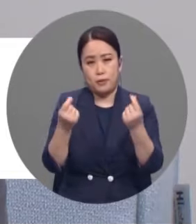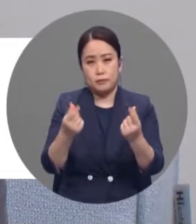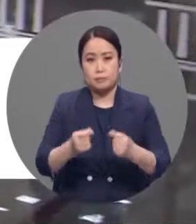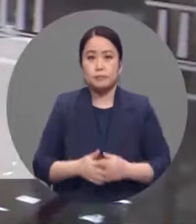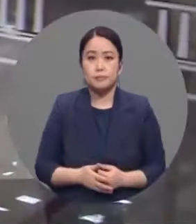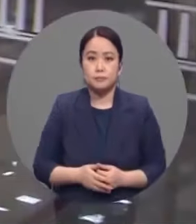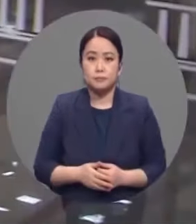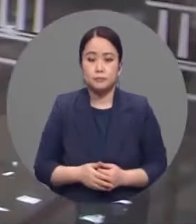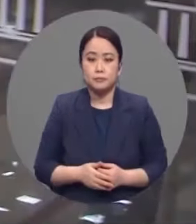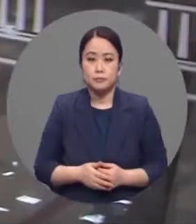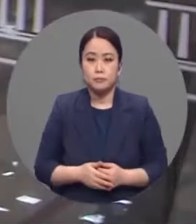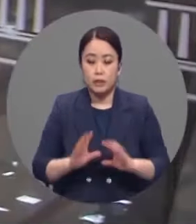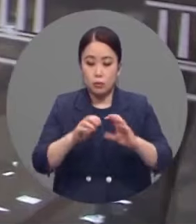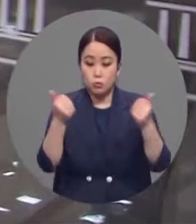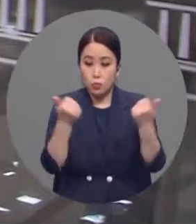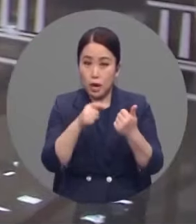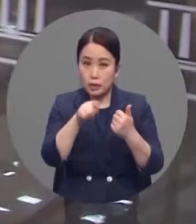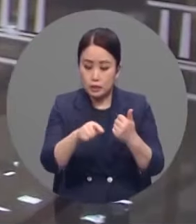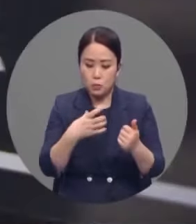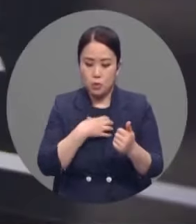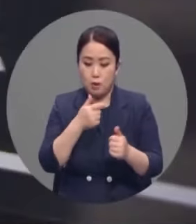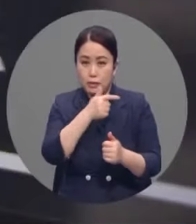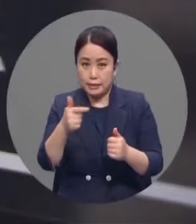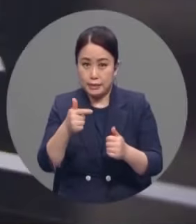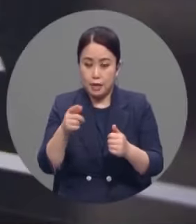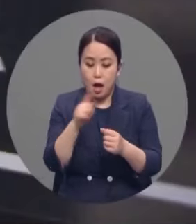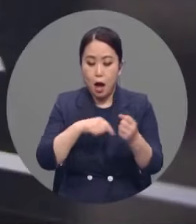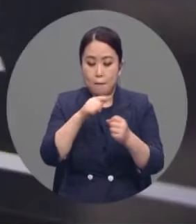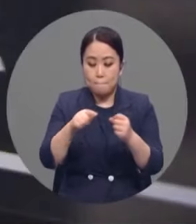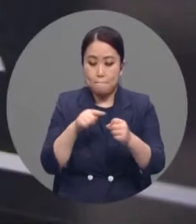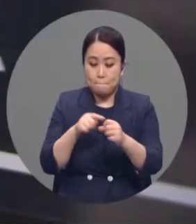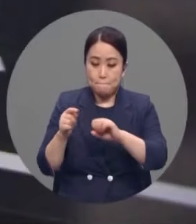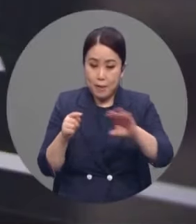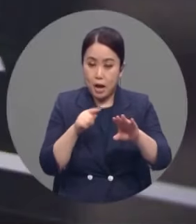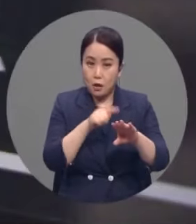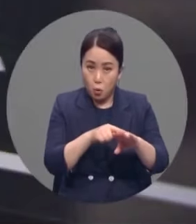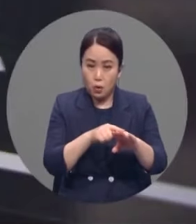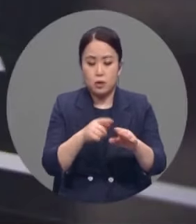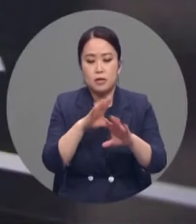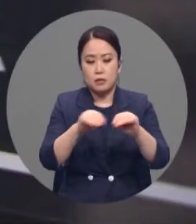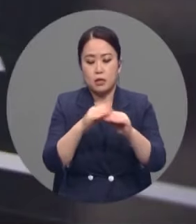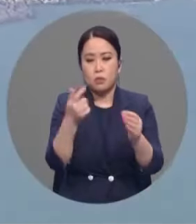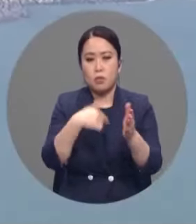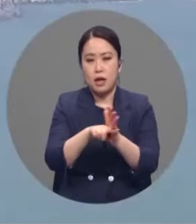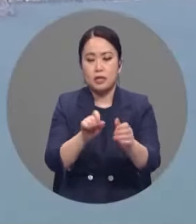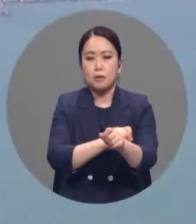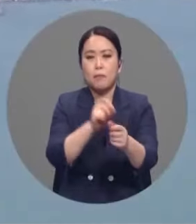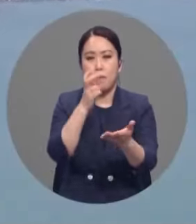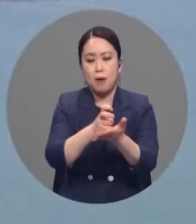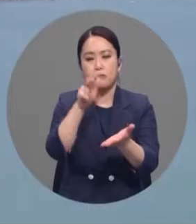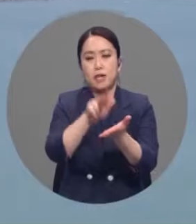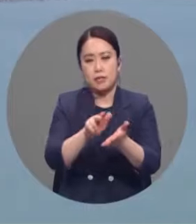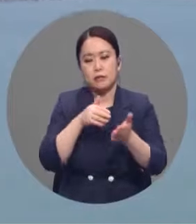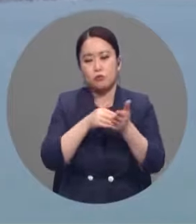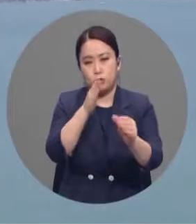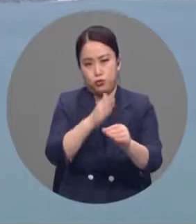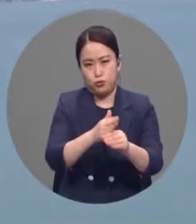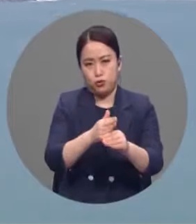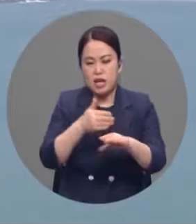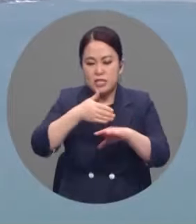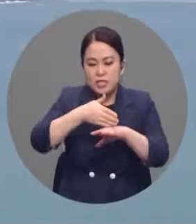생각됩니다. 국회는 고준이 방사선 폐기물 처리를 위한 특별법 제정을 추진하고 있습니다. 늦은